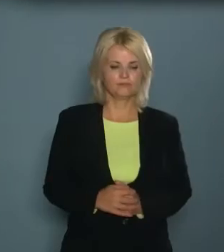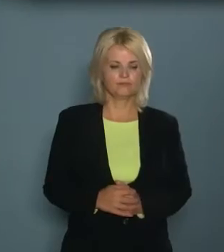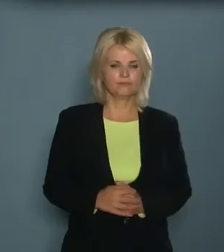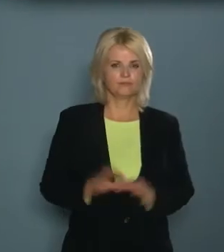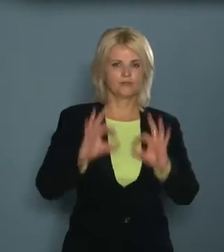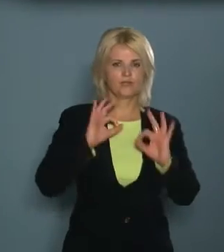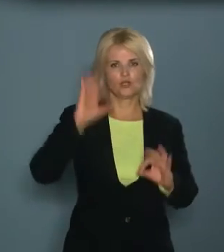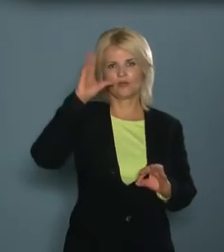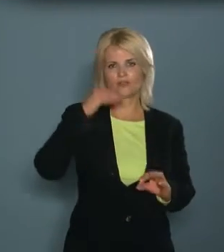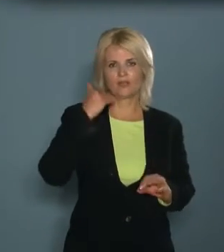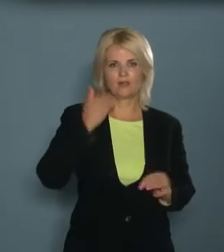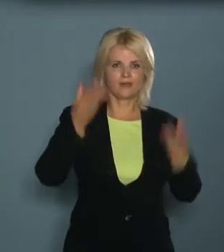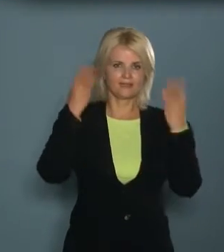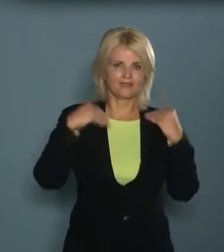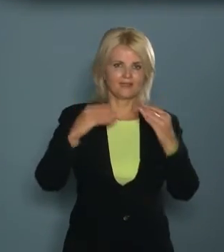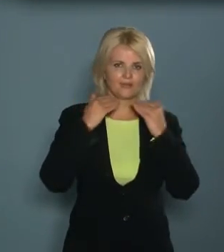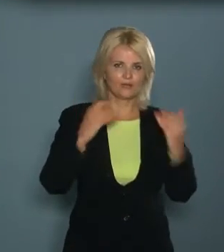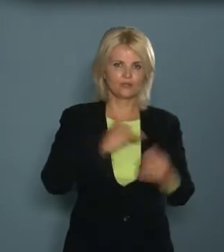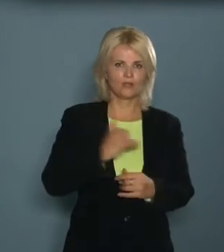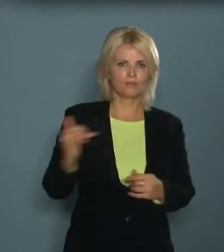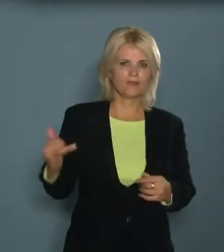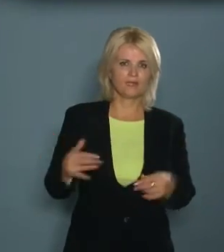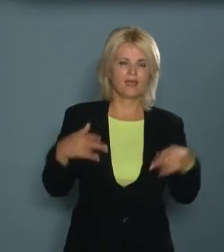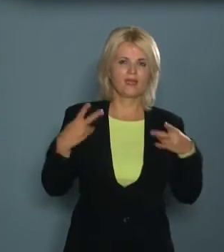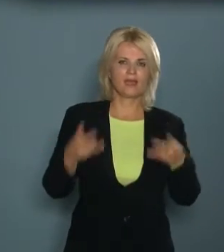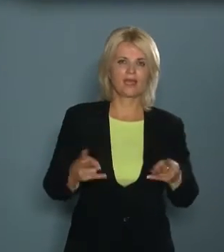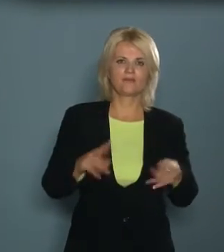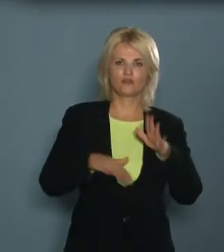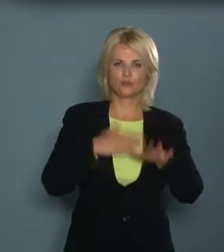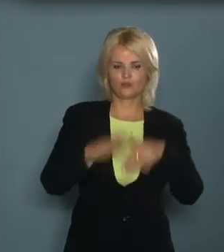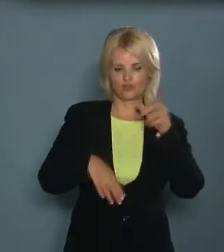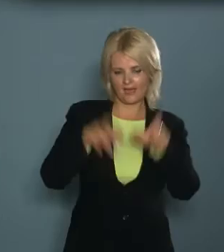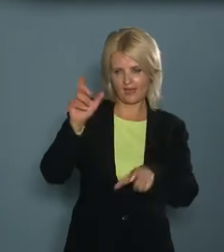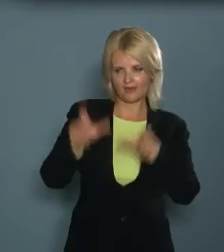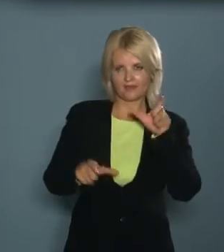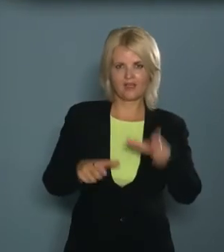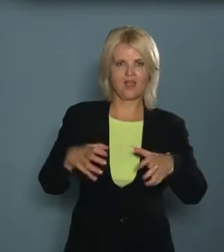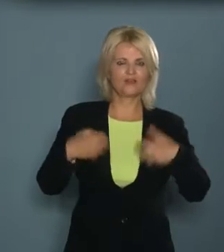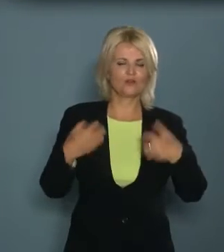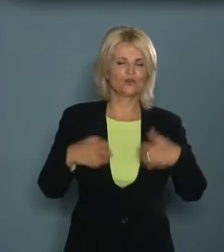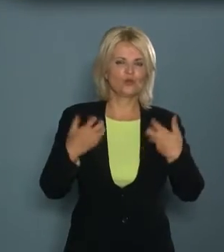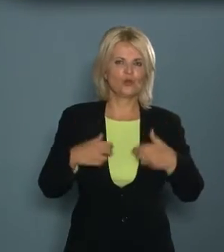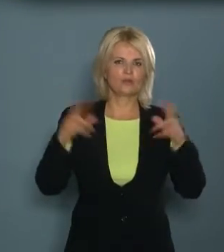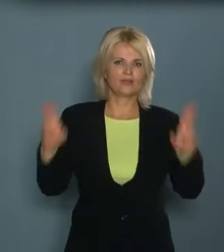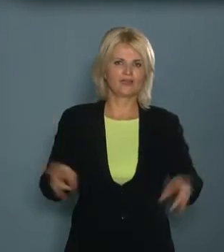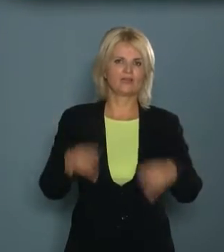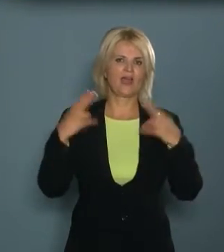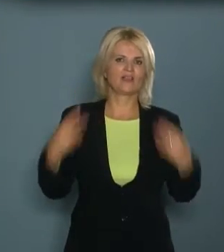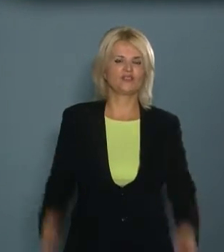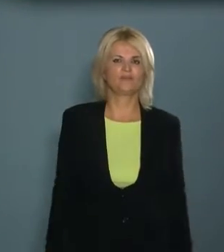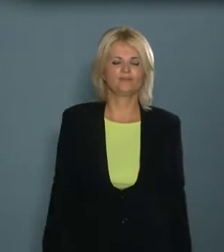Jó estét kívánok, tisztelettel köszöntök mindenkit, kedves soroksáriak. Nagyon örülünk a